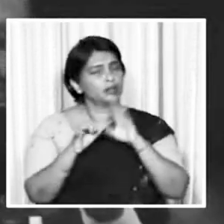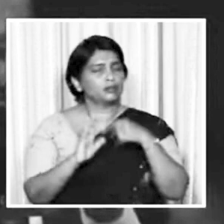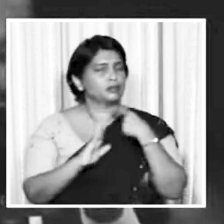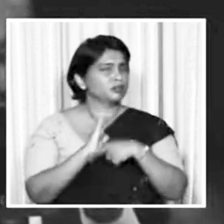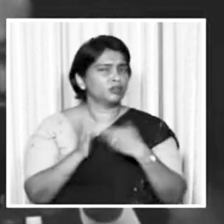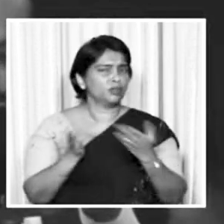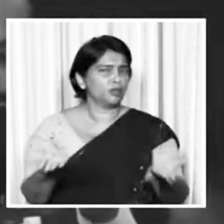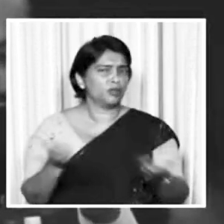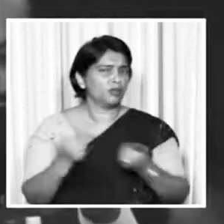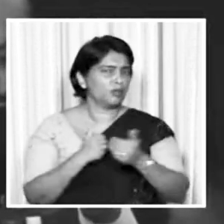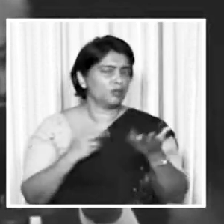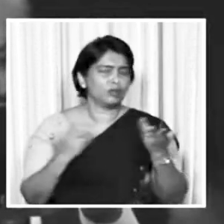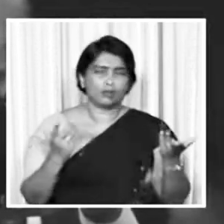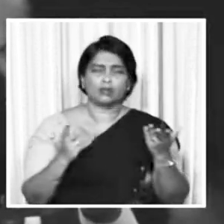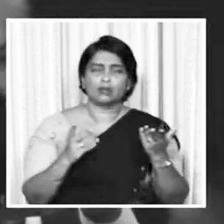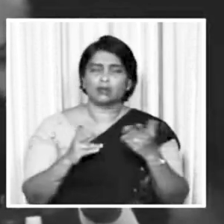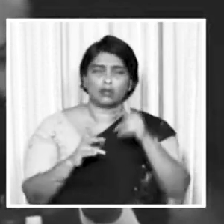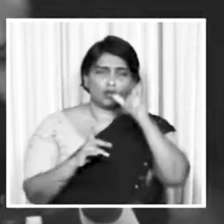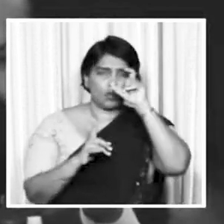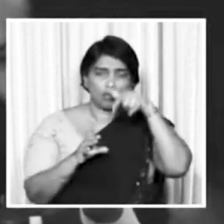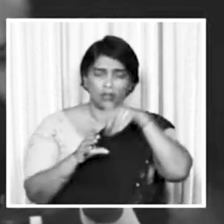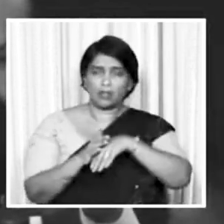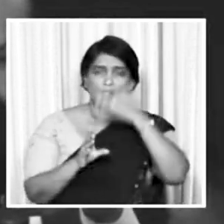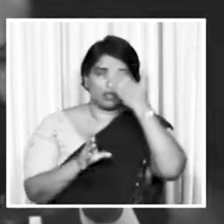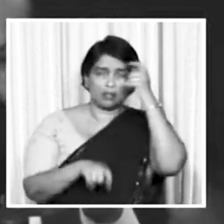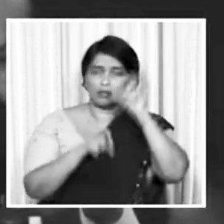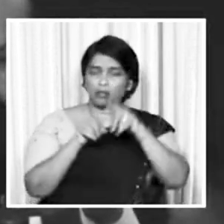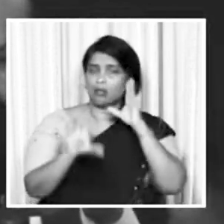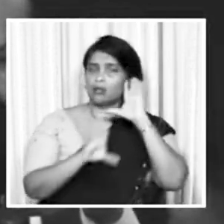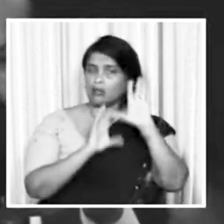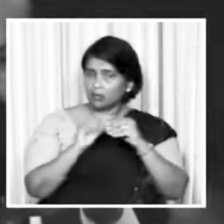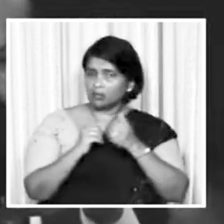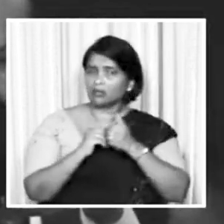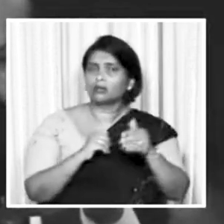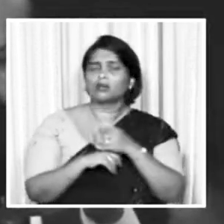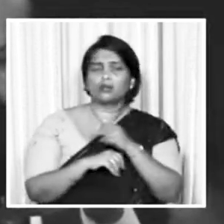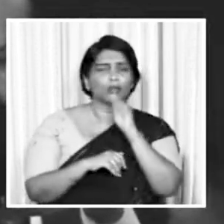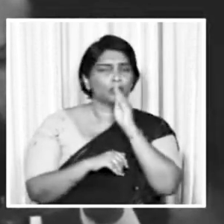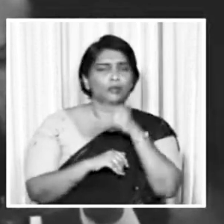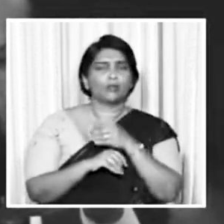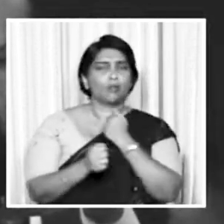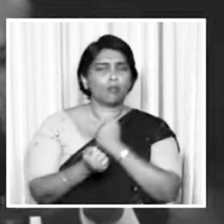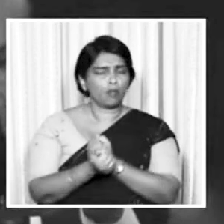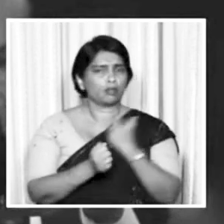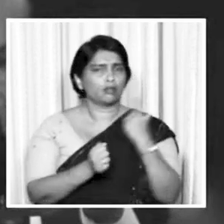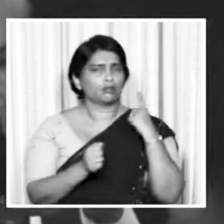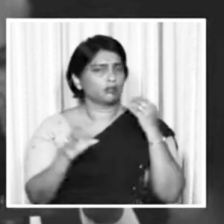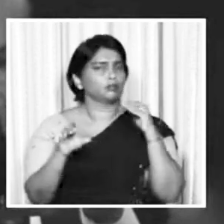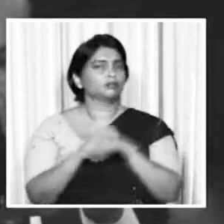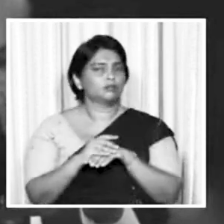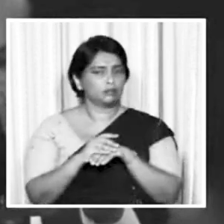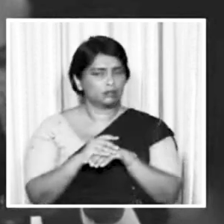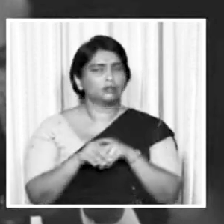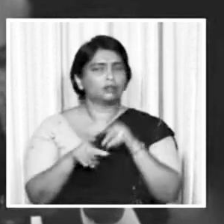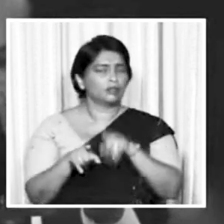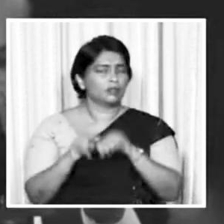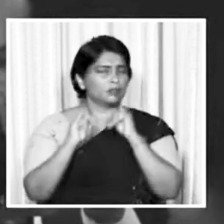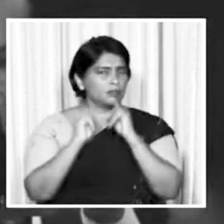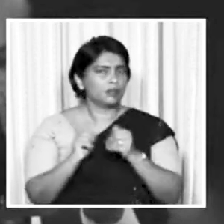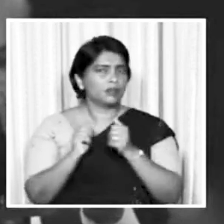இங்கே கொழும்புல இருக்கிற தமிழர்களுடைய விவரங்களை கேட்கிறீர்கள், போலீசாரை கொண்டு இராணுவத்தினரை கொண்டு கேட்கிறீர்கள், வடபகுதியில் இருக்கிற இளைஞர்களையும் கிழக்கு